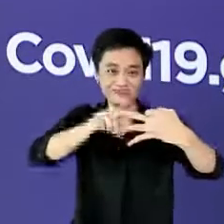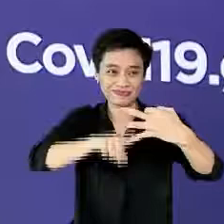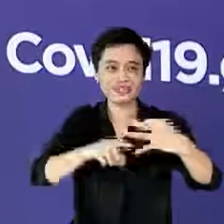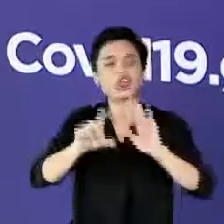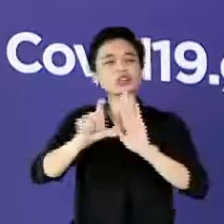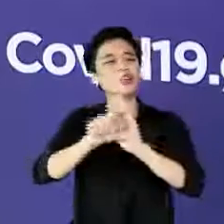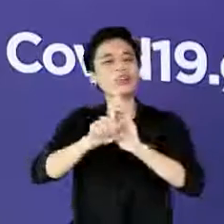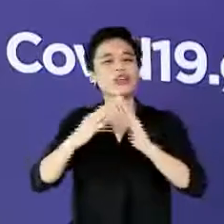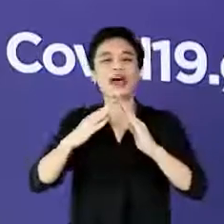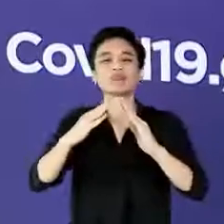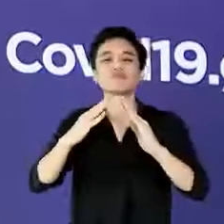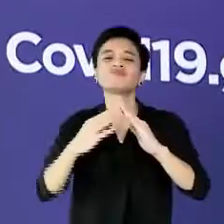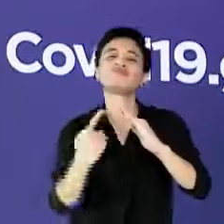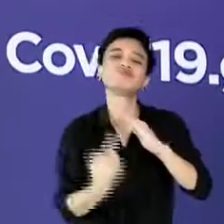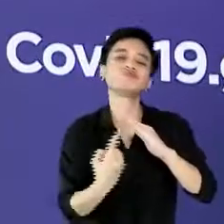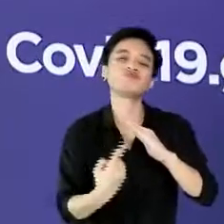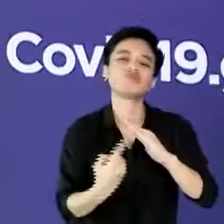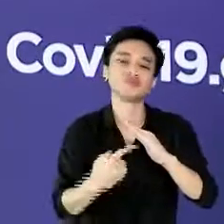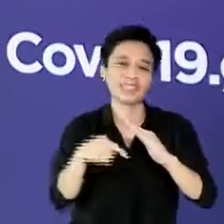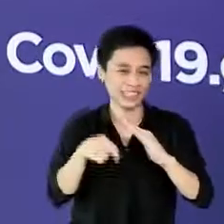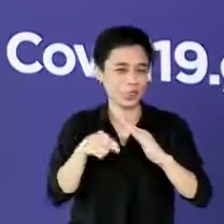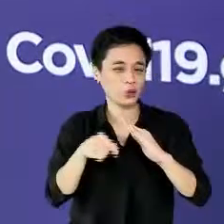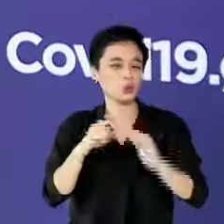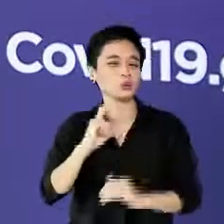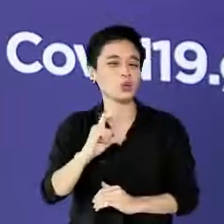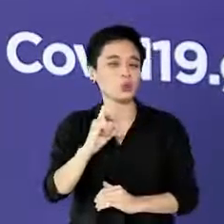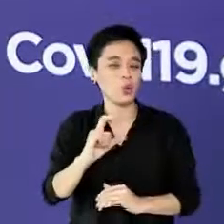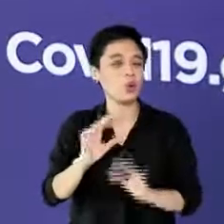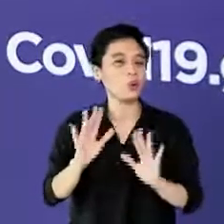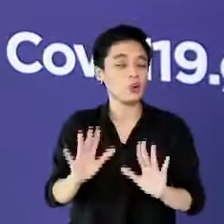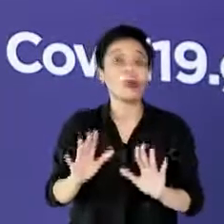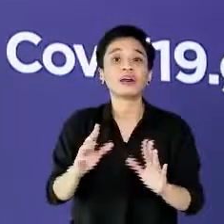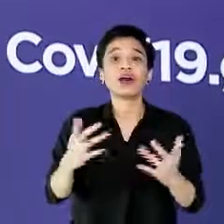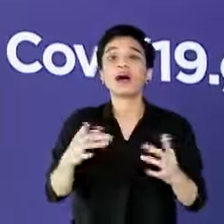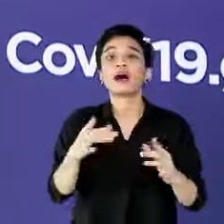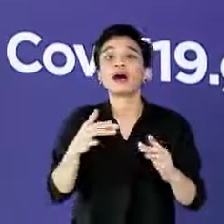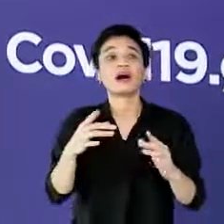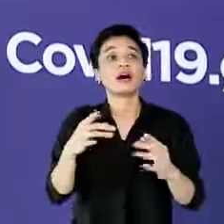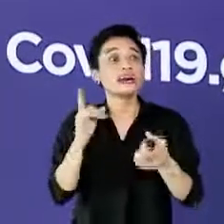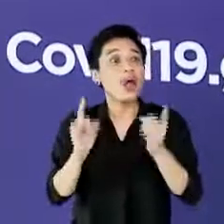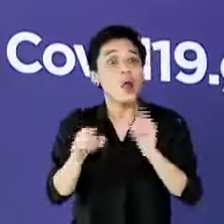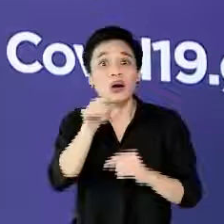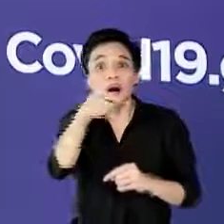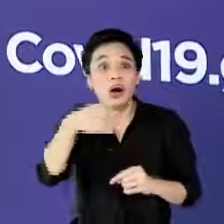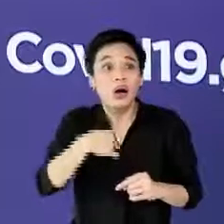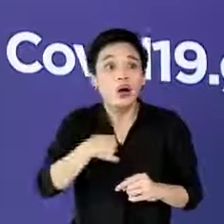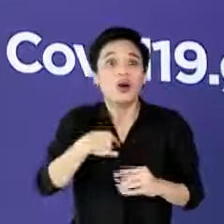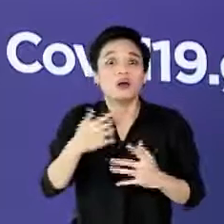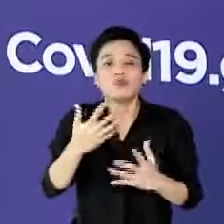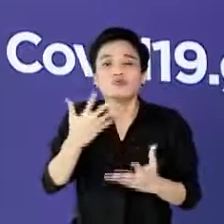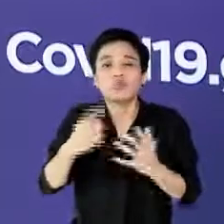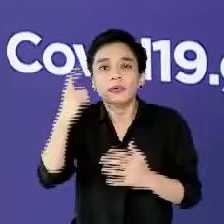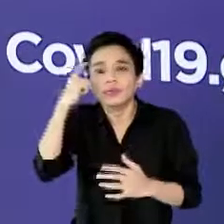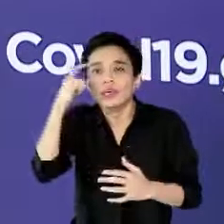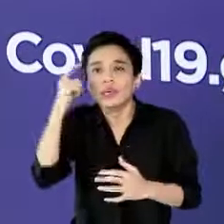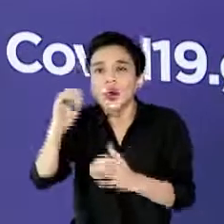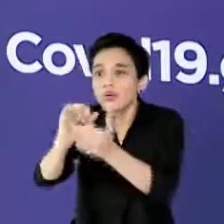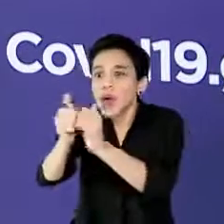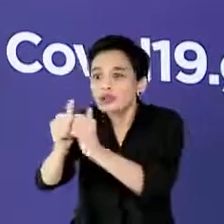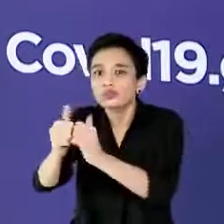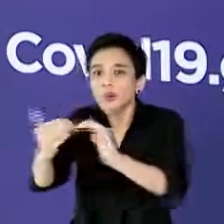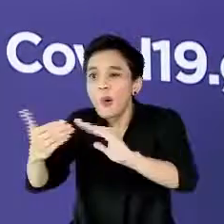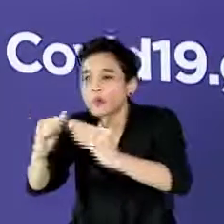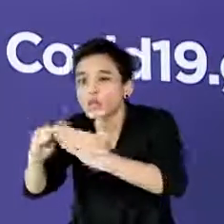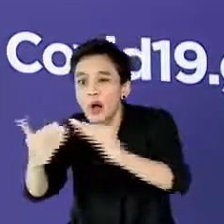isolasi dan karantina jadi eh kalau kita upaya kita untuk mencari kasus sebanyak-banyaknya di